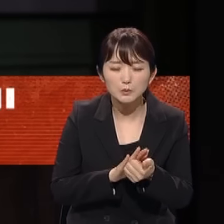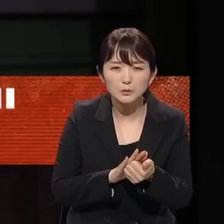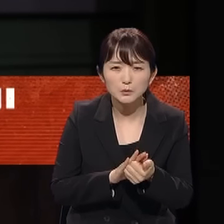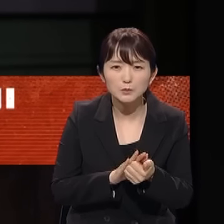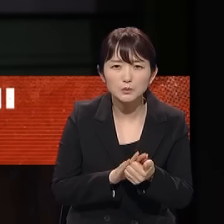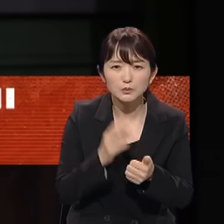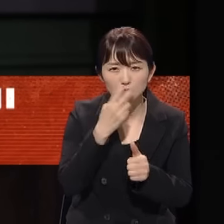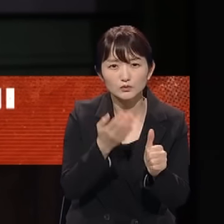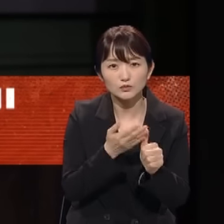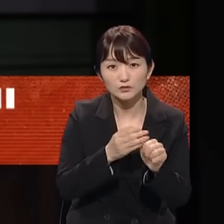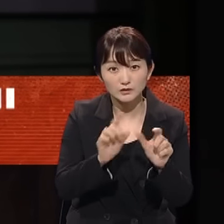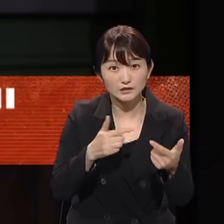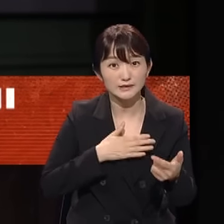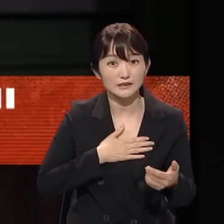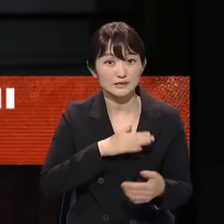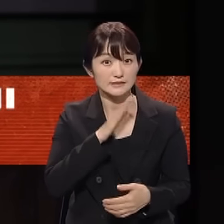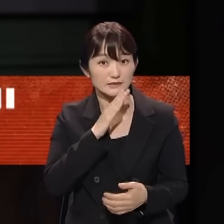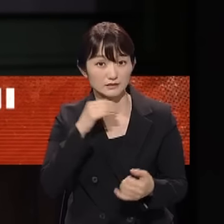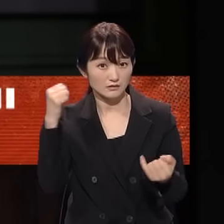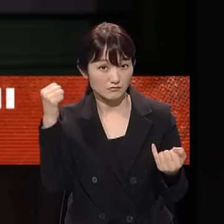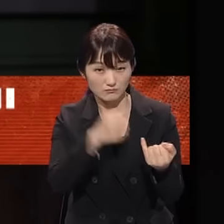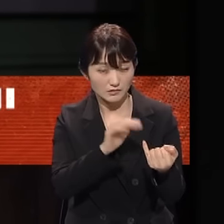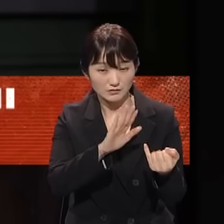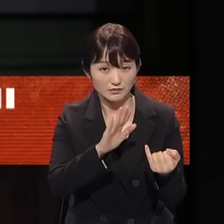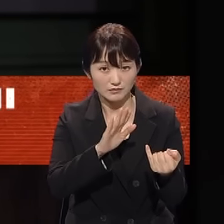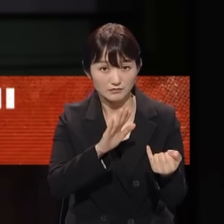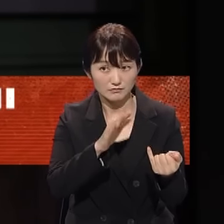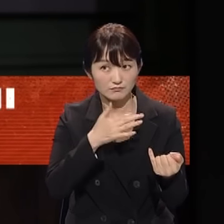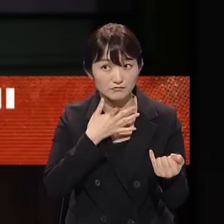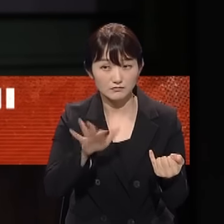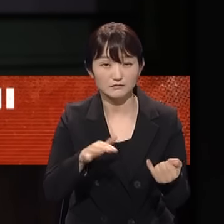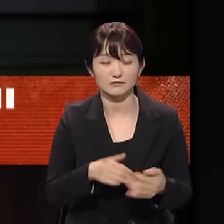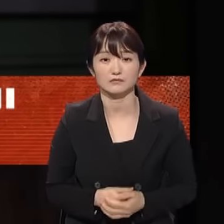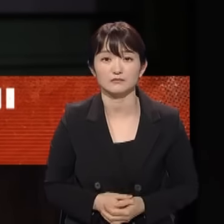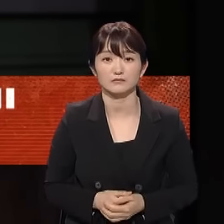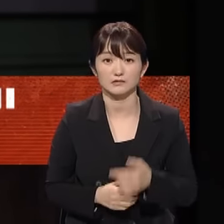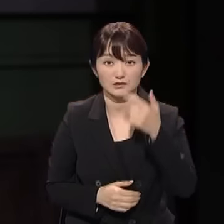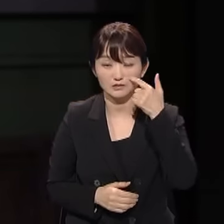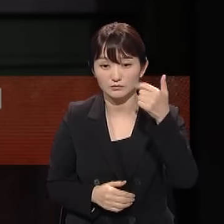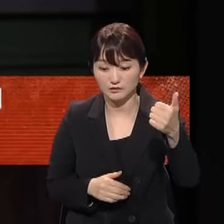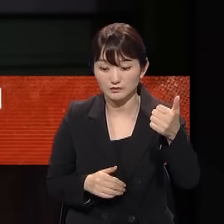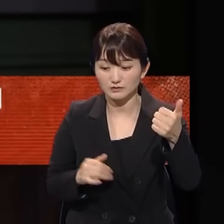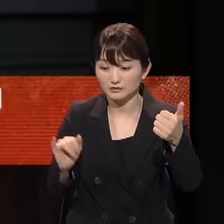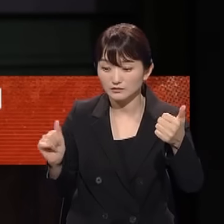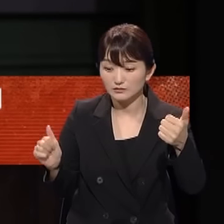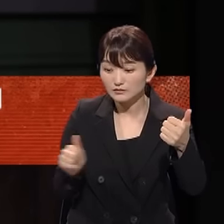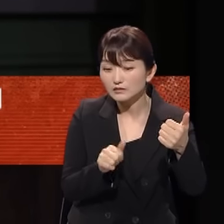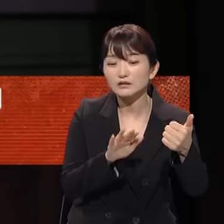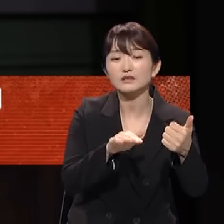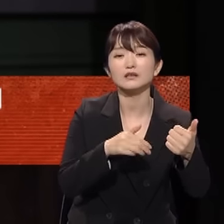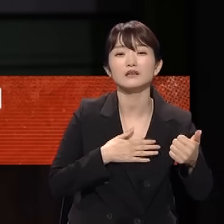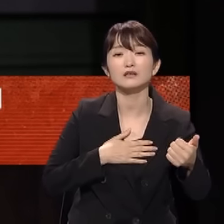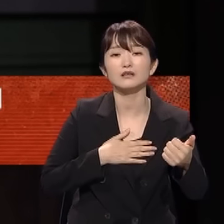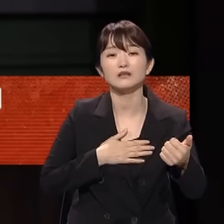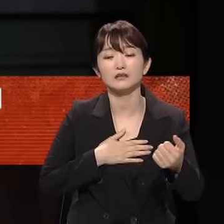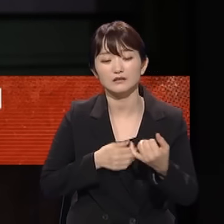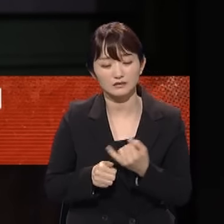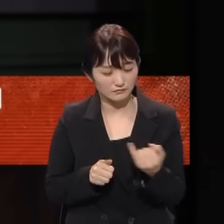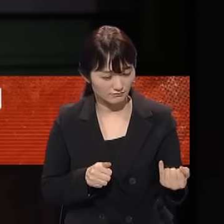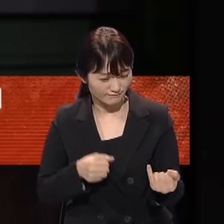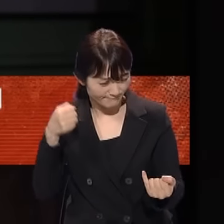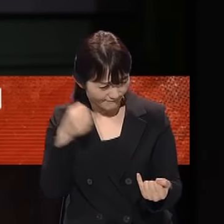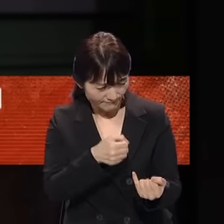주먹 맛은 1도 안 보여줬다 이런 농담을 장인 앞에서요? 네, 장인 앞에서 아예 아버님 내 진짜 주먹 맛은